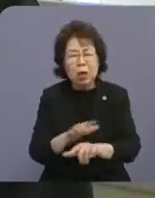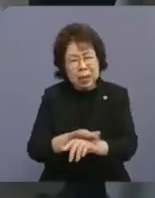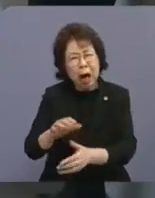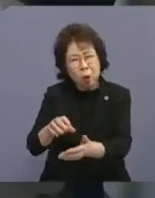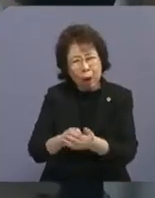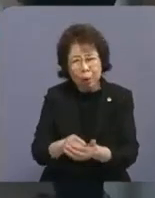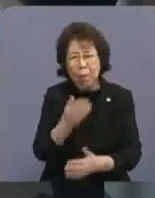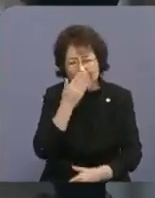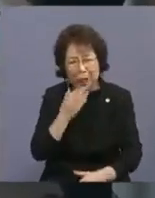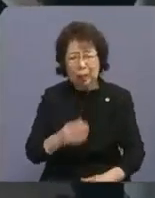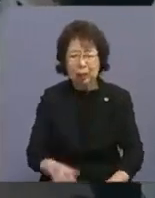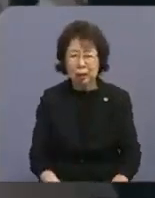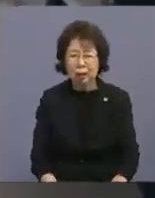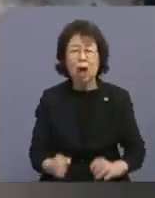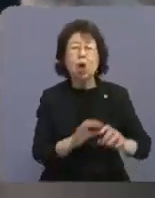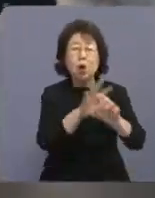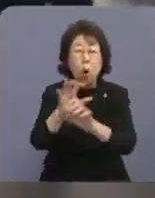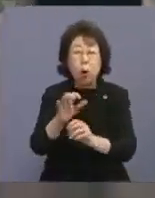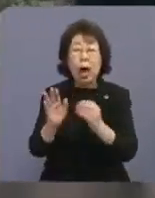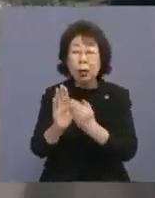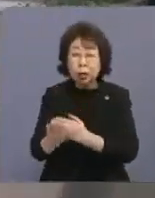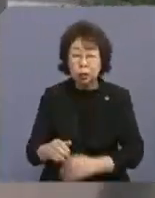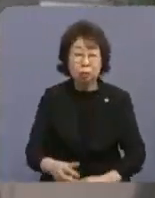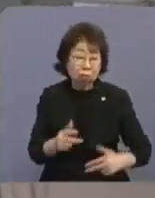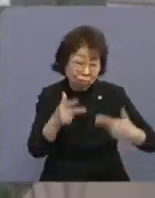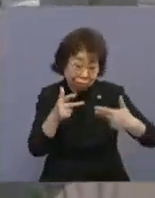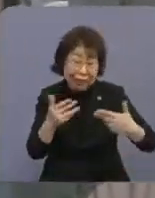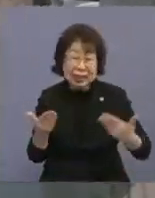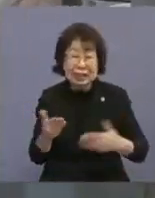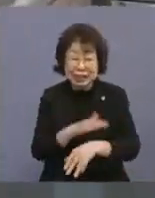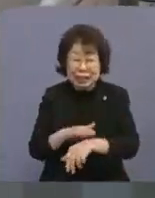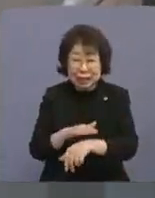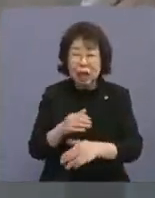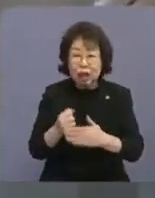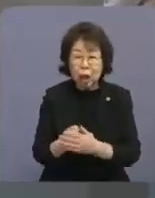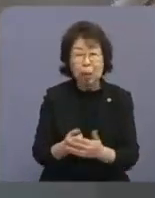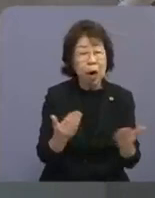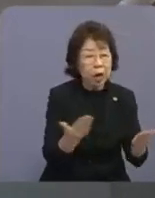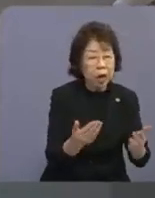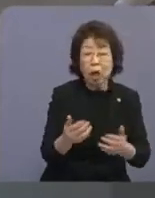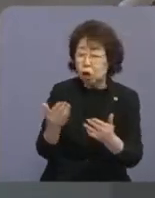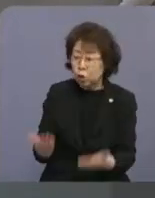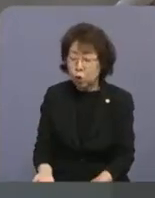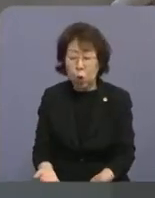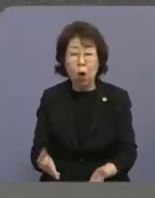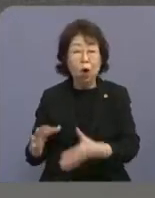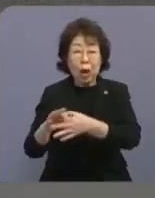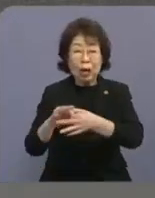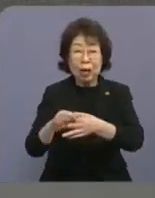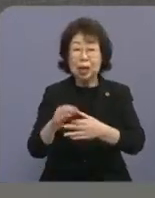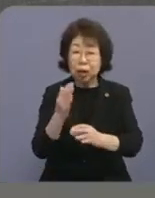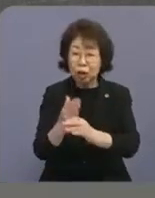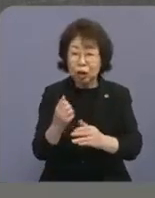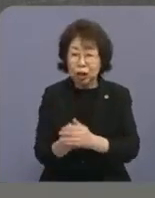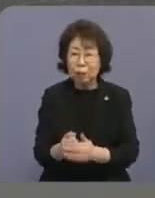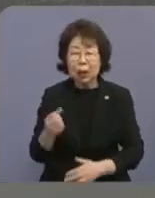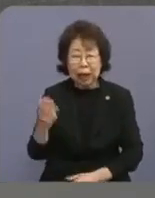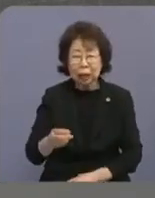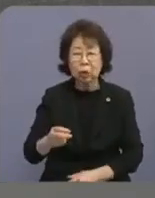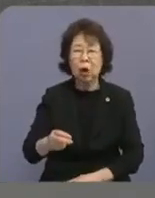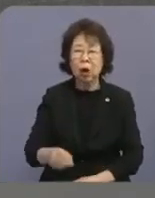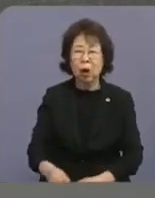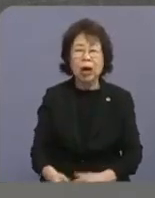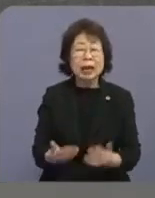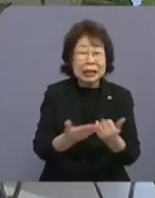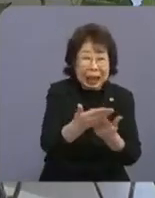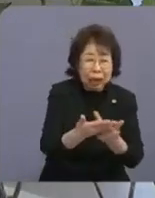합니다. 코로나19 이후 비대면 근무가 늘어나 워케이션이 새로운 산업으로 떠오른 가운데 제주와 강원 등과의